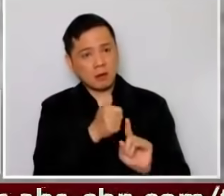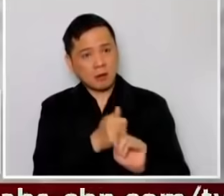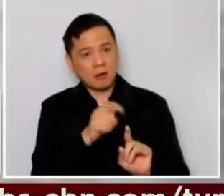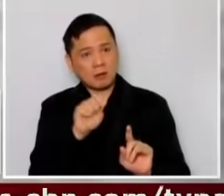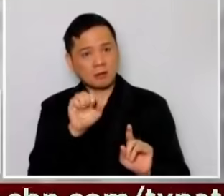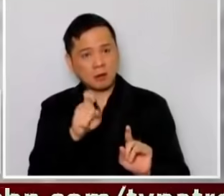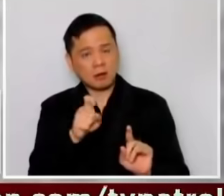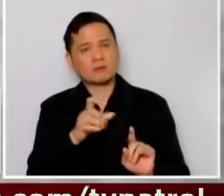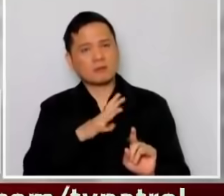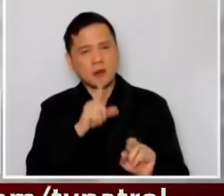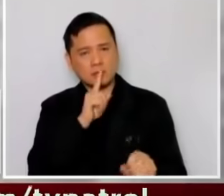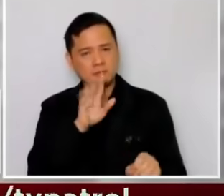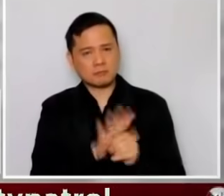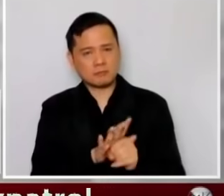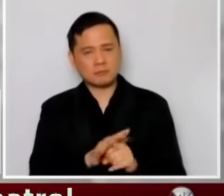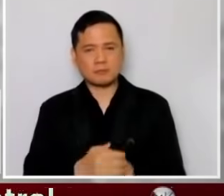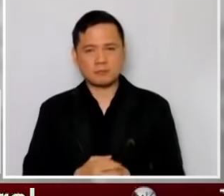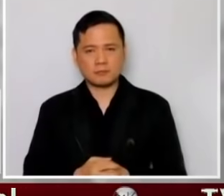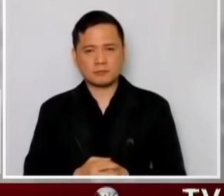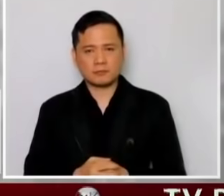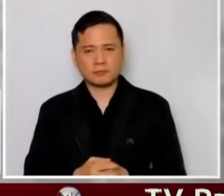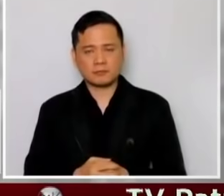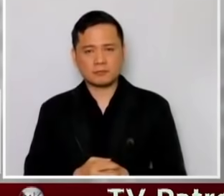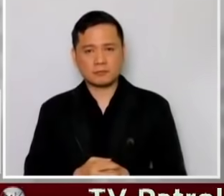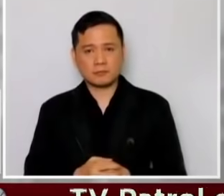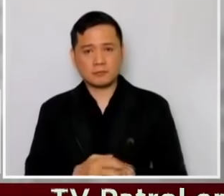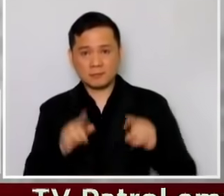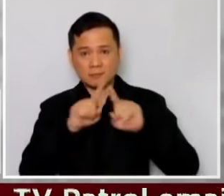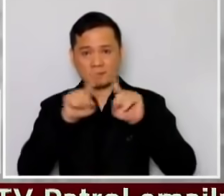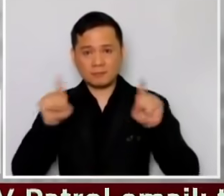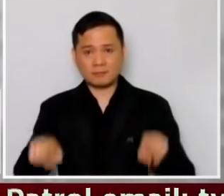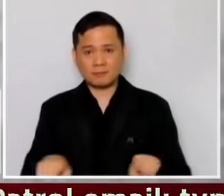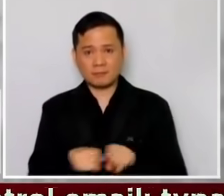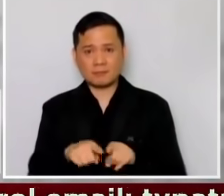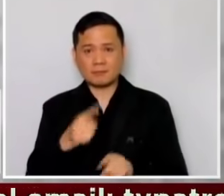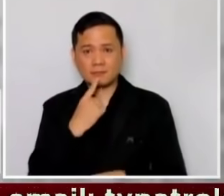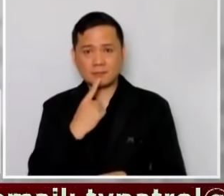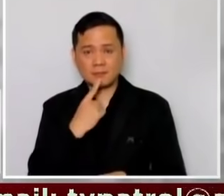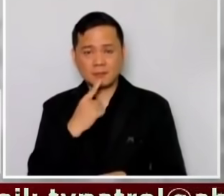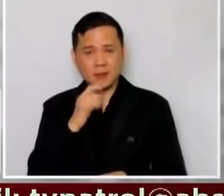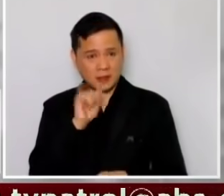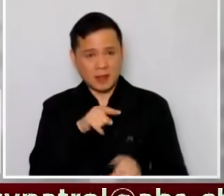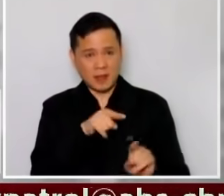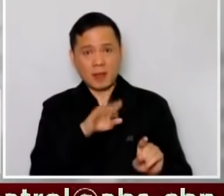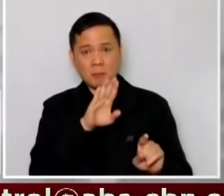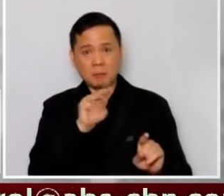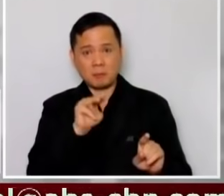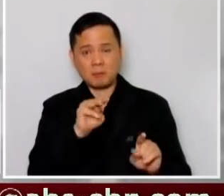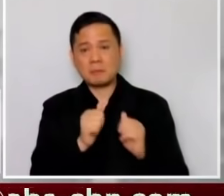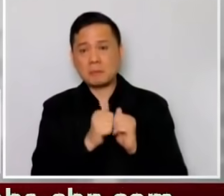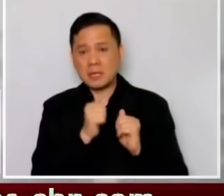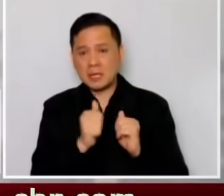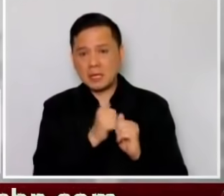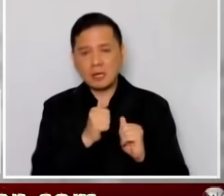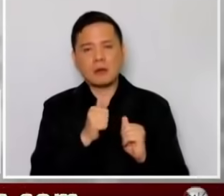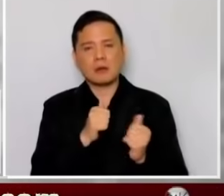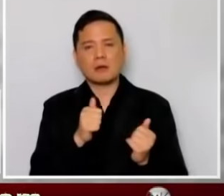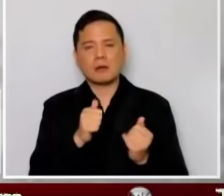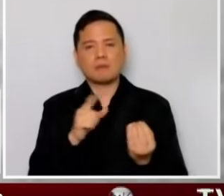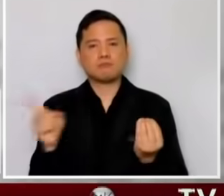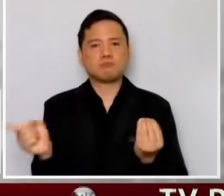returns. Dahil dito, sabi ng petisyon, perpetually o magpawalang hanggang na disqualified si Marcos sa